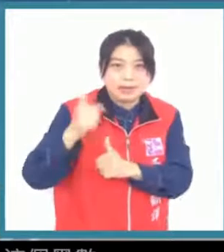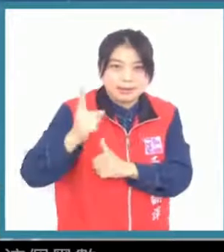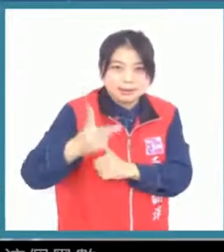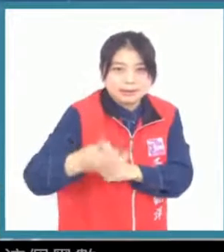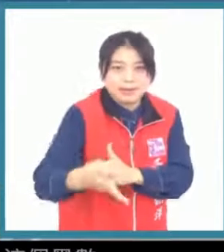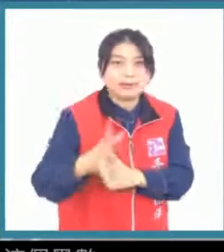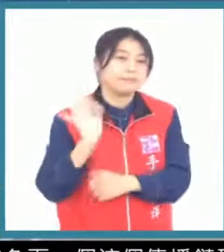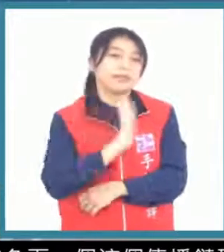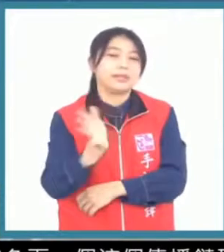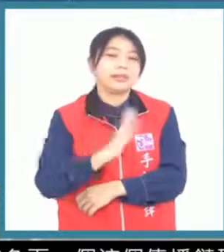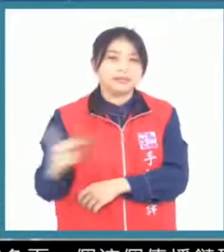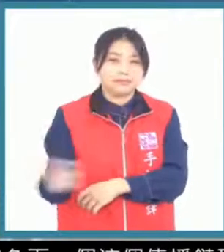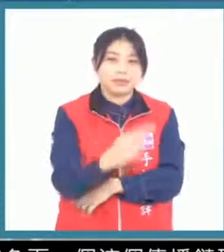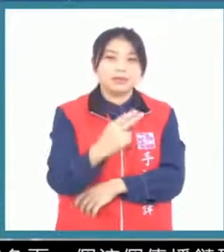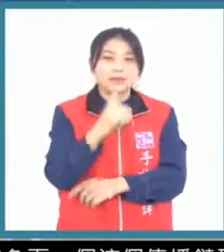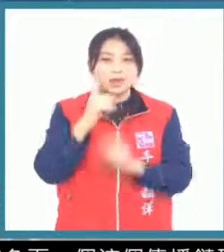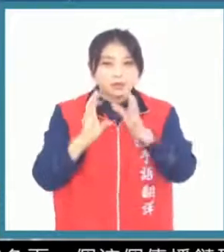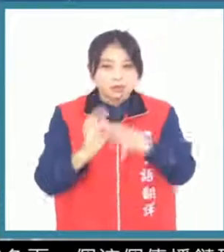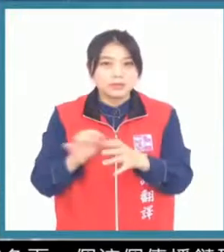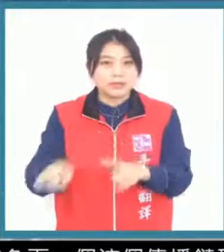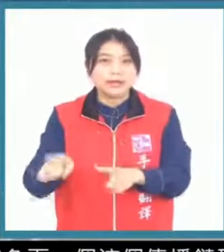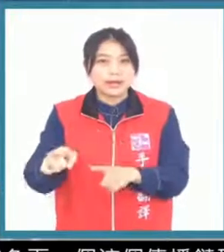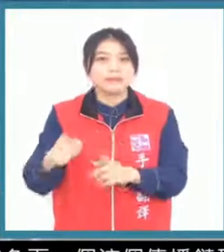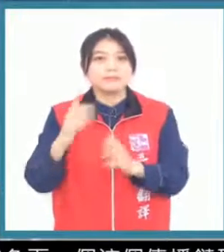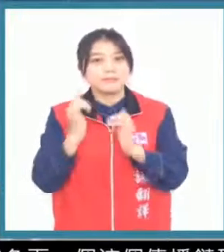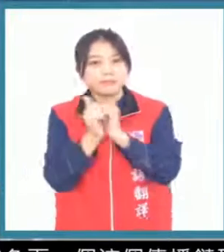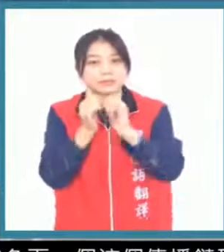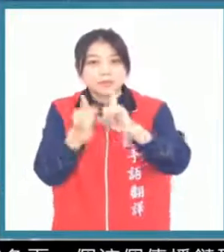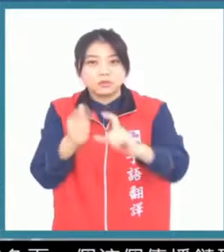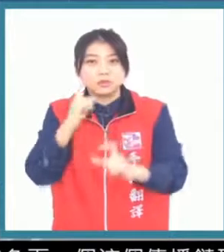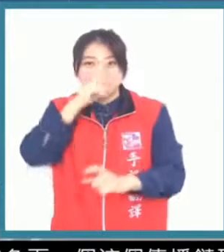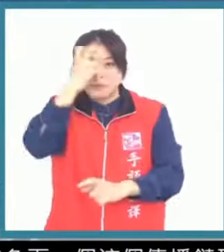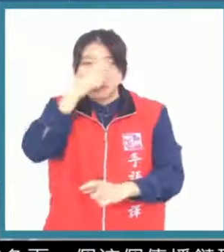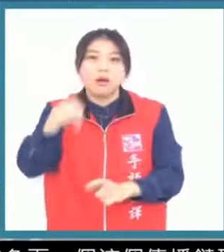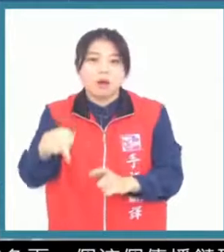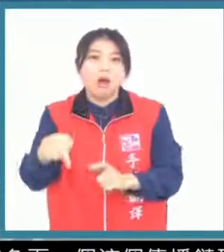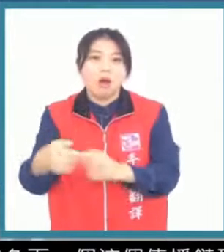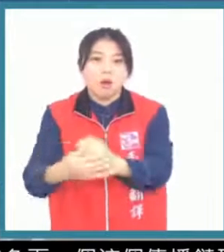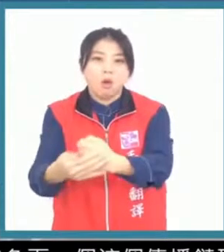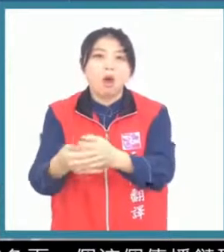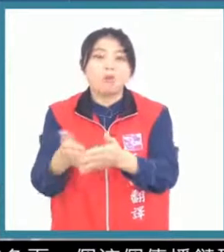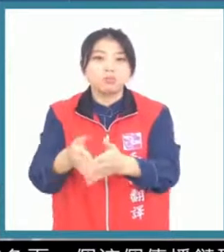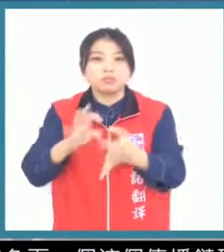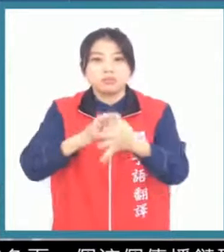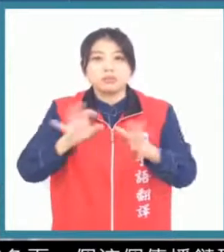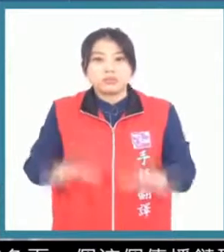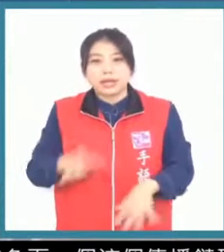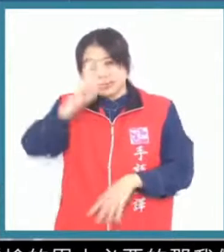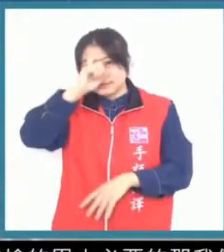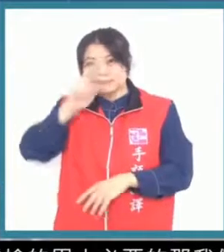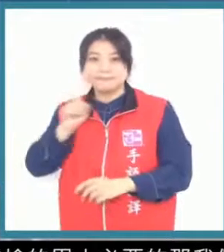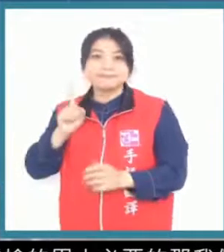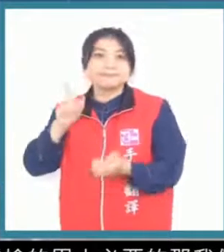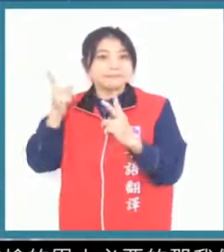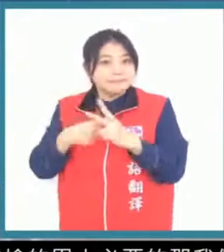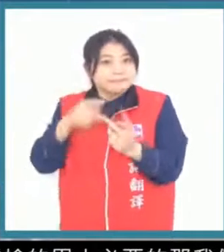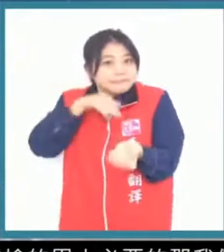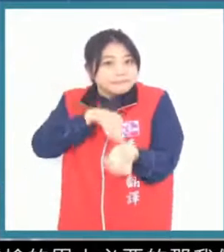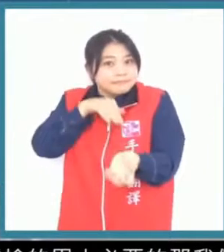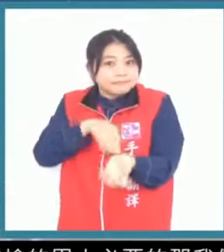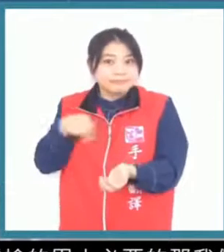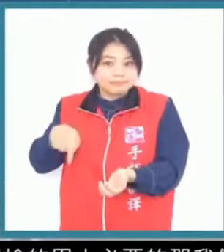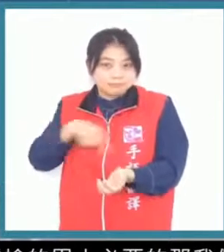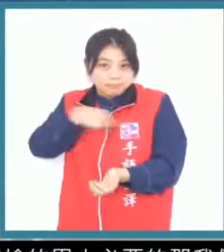大社区采检仍然是必要的。那我们希望各基层诊所协助做这个健康侦